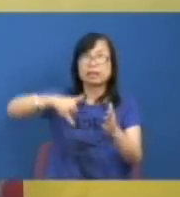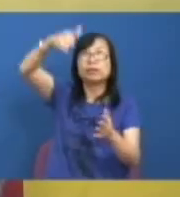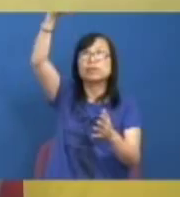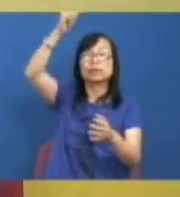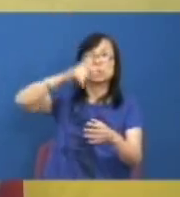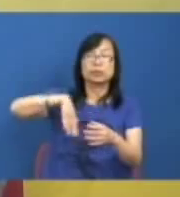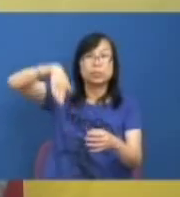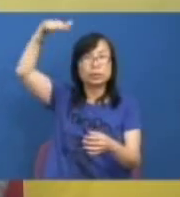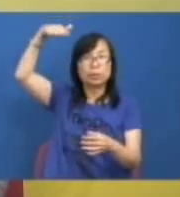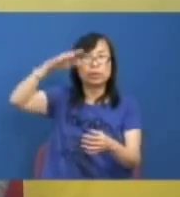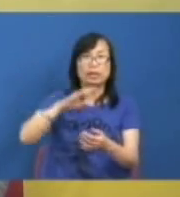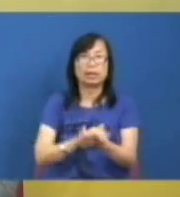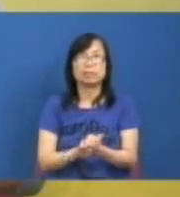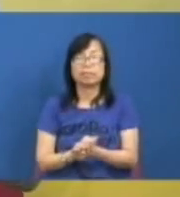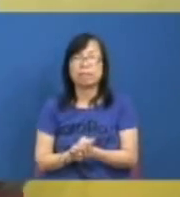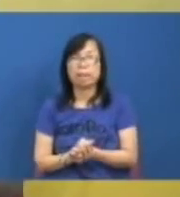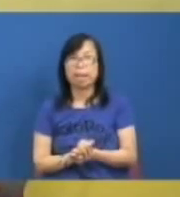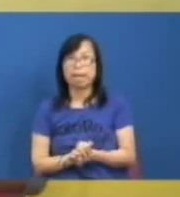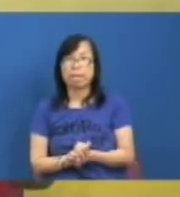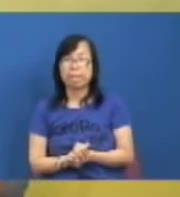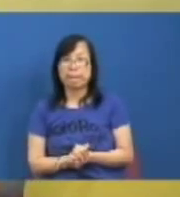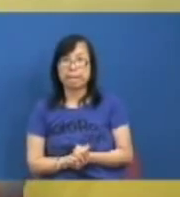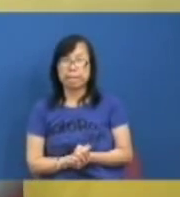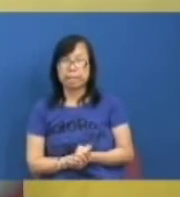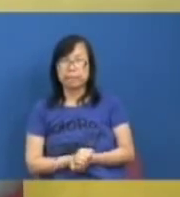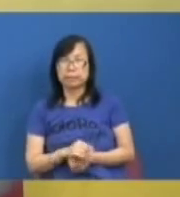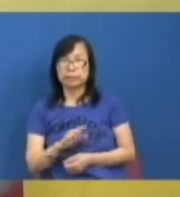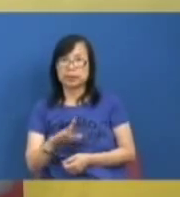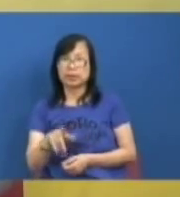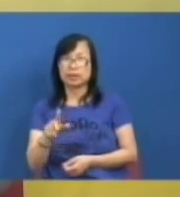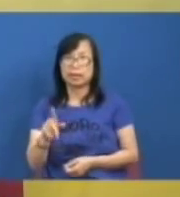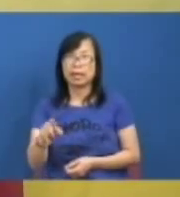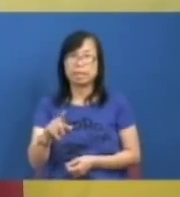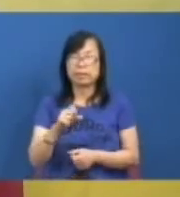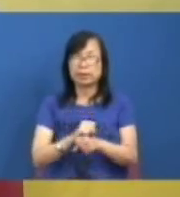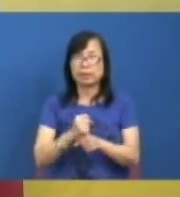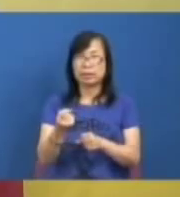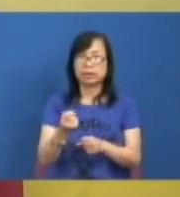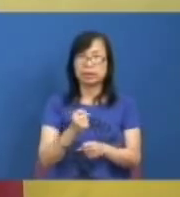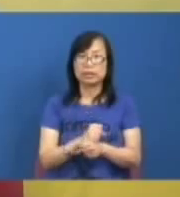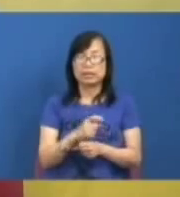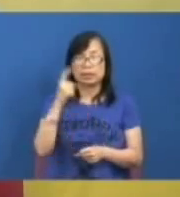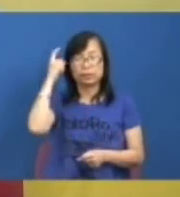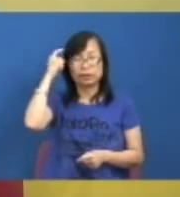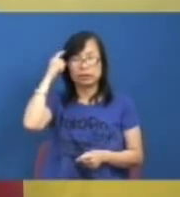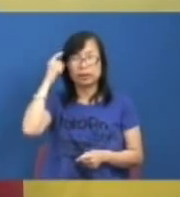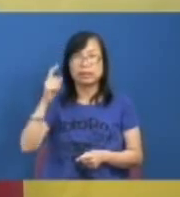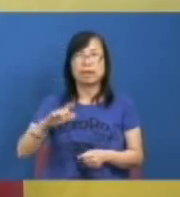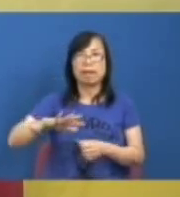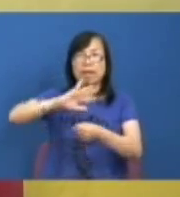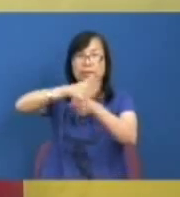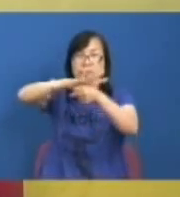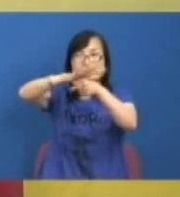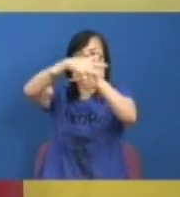會有雲梯去接翻你落嚟啦。咁呢幾種或者甚至 helicopter 啦，係咪即係如果你即係識呢個直升機咁，